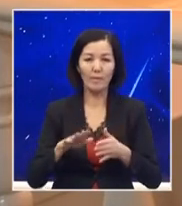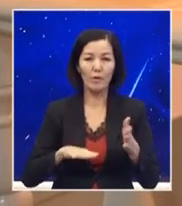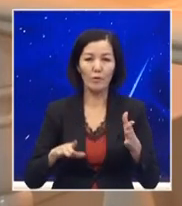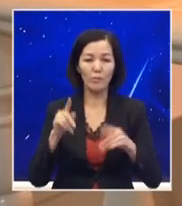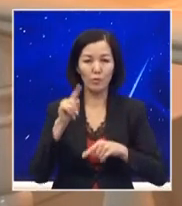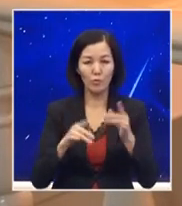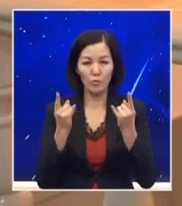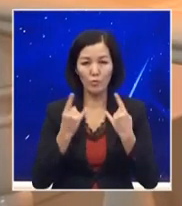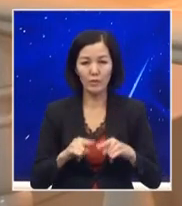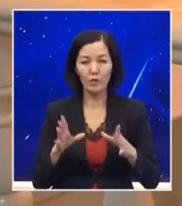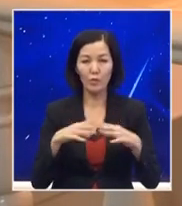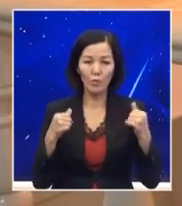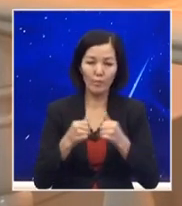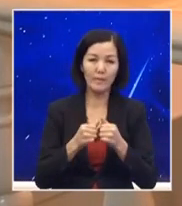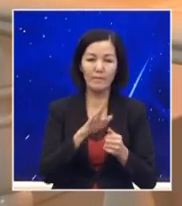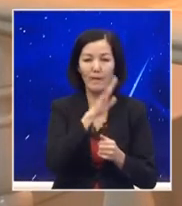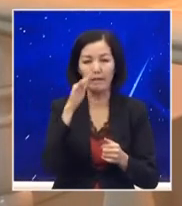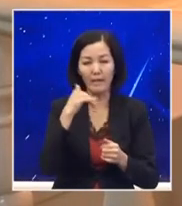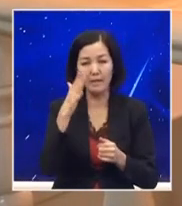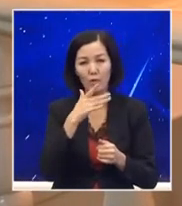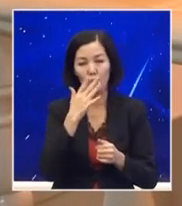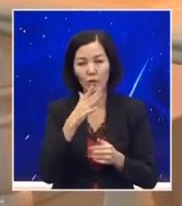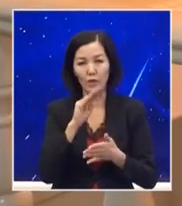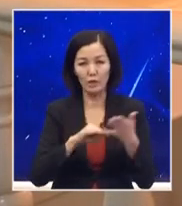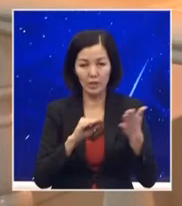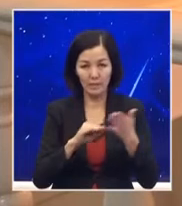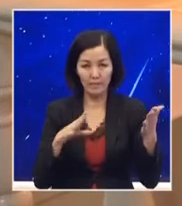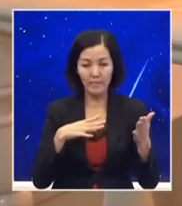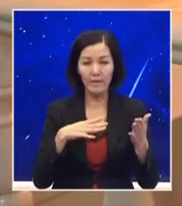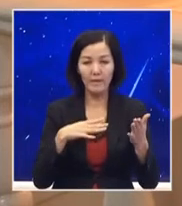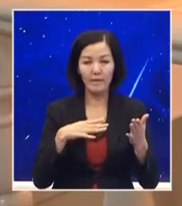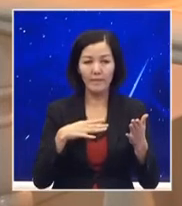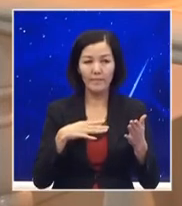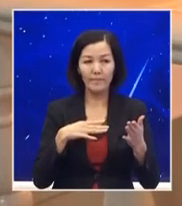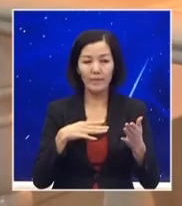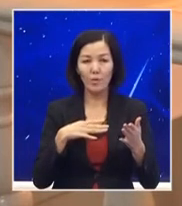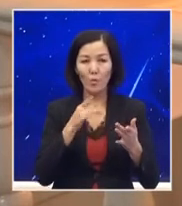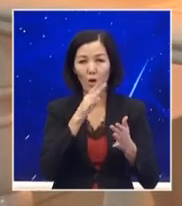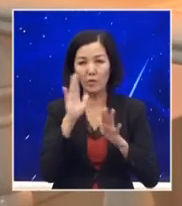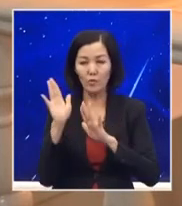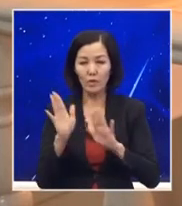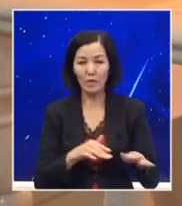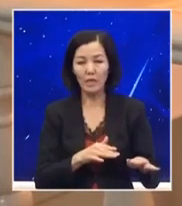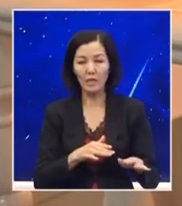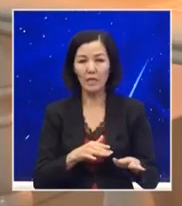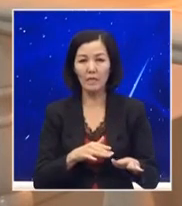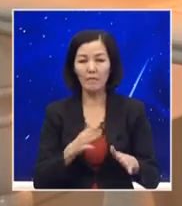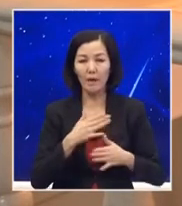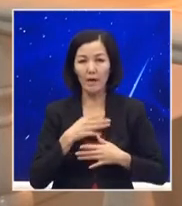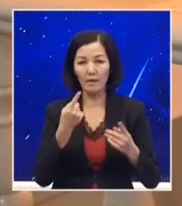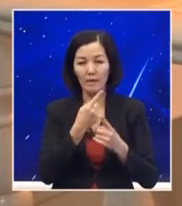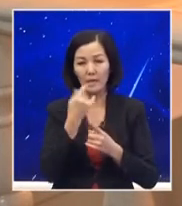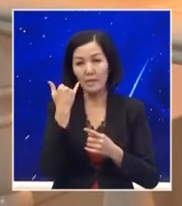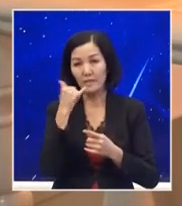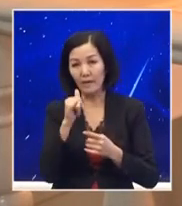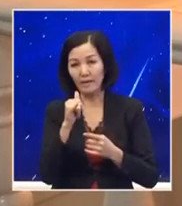өскен жерім, әке шешем ұлттарын жазып, біраз уақыттан кейін енді облыстан хабарлама келді, бас